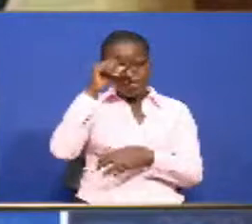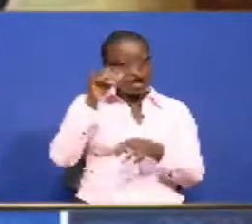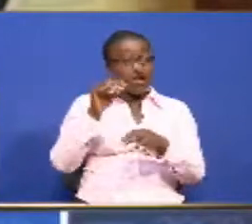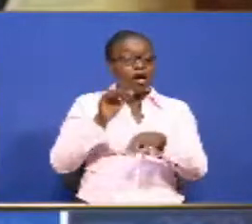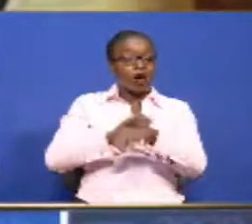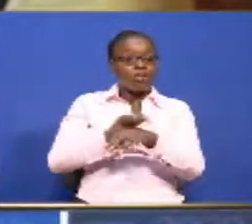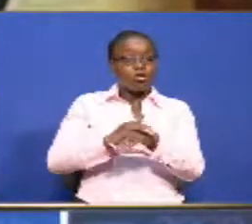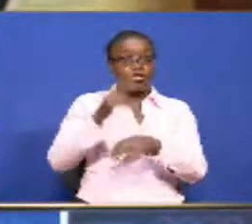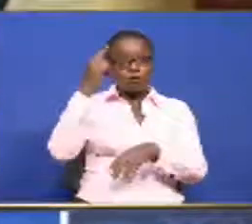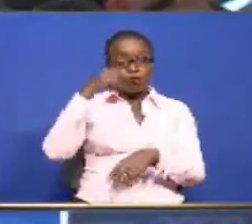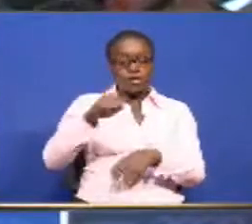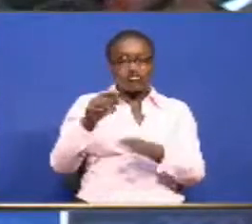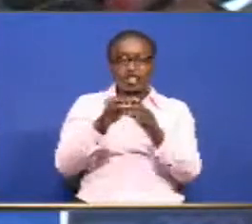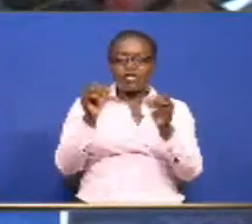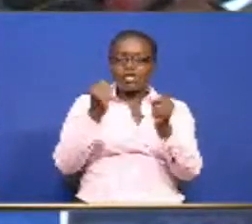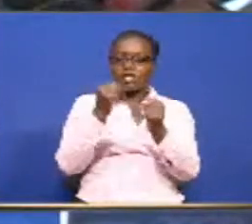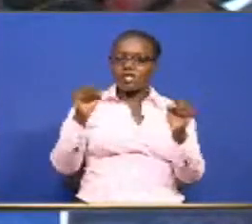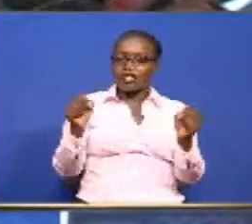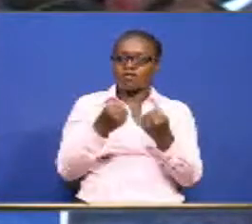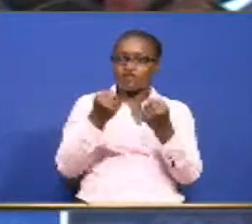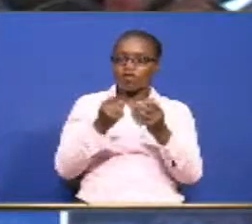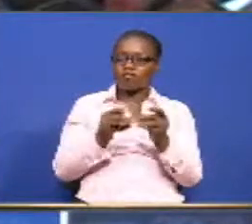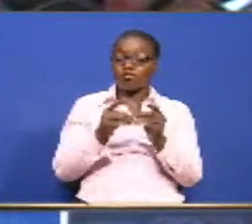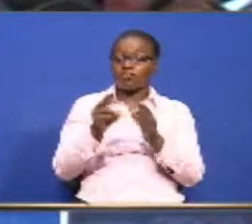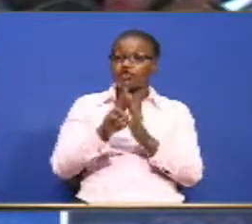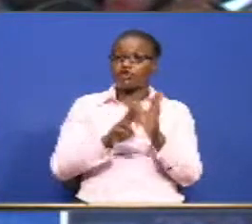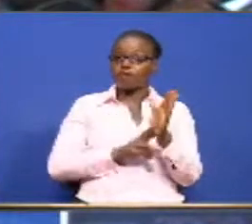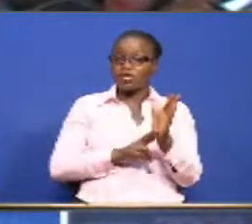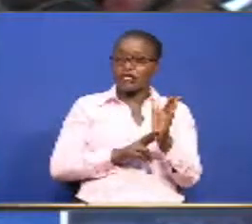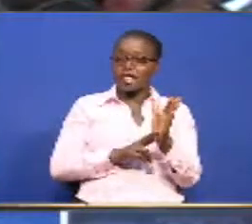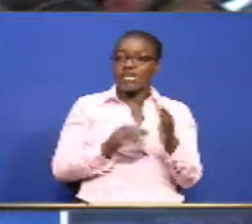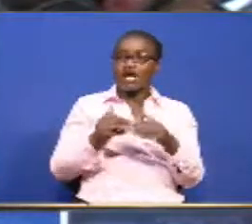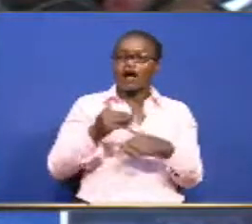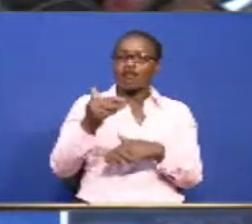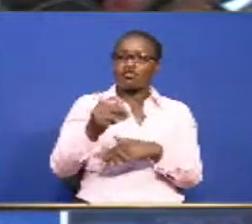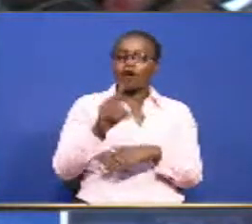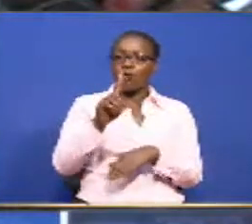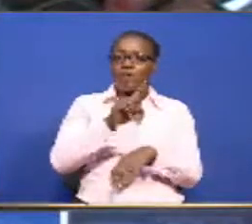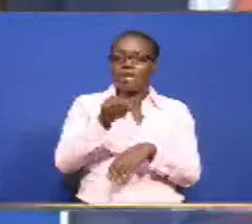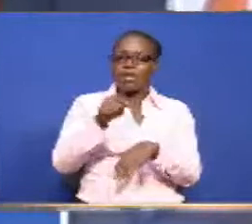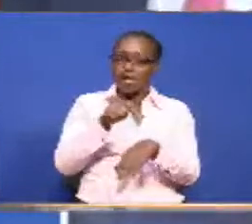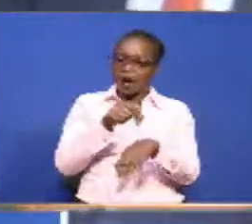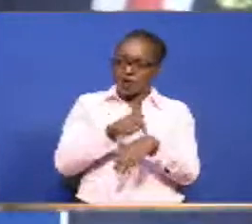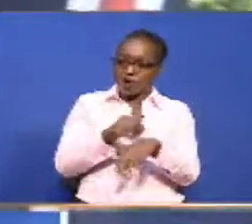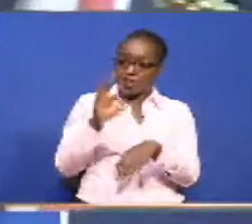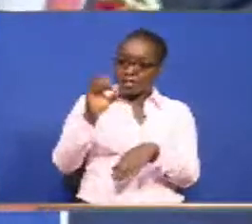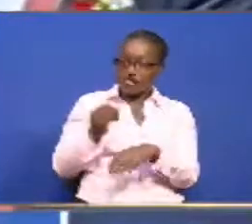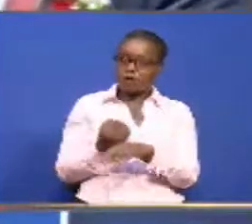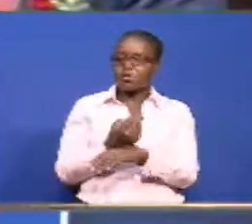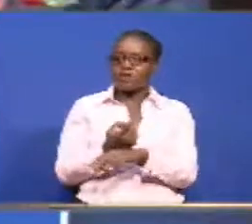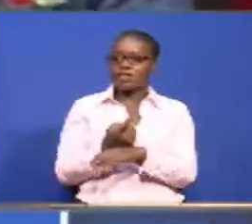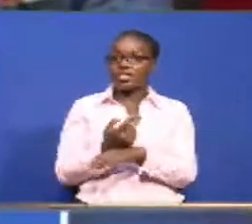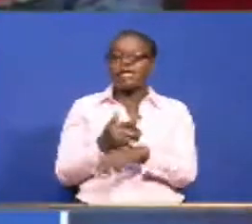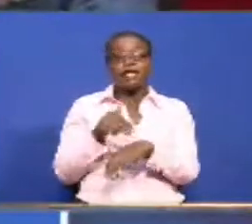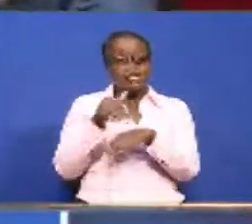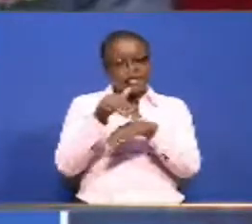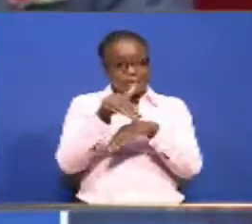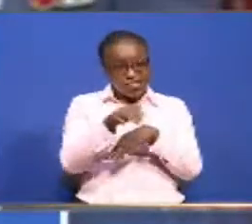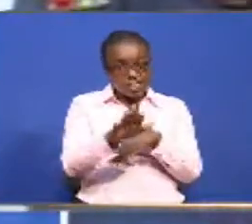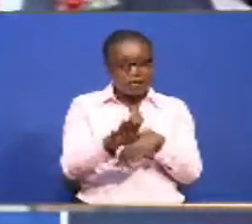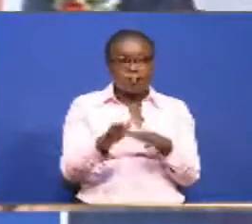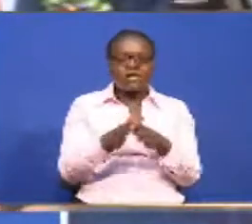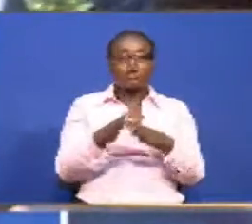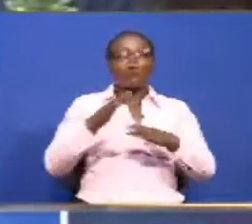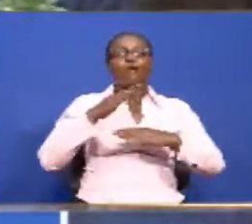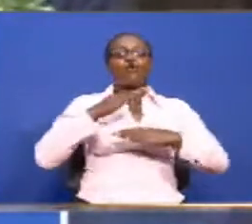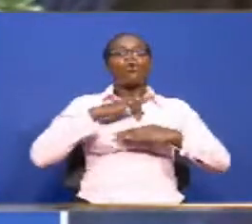and administrative measures. Na baada ya hotuba iliyochukua muda wa saa 1:30, Yatani aliondoka sebuleni huku akivuta pumzi